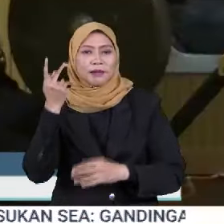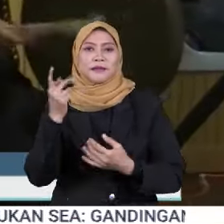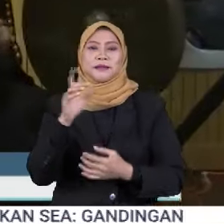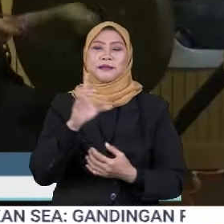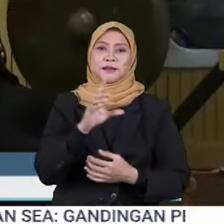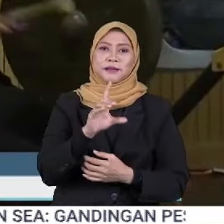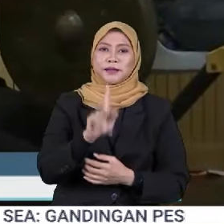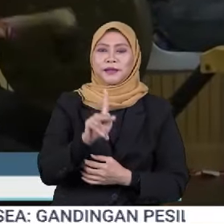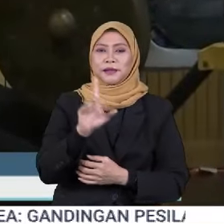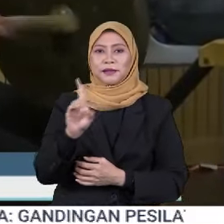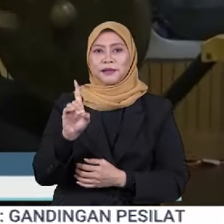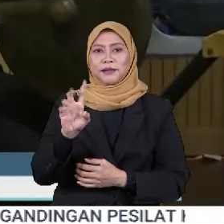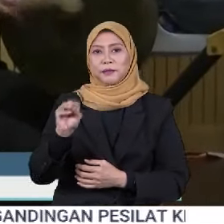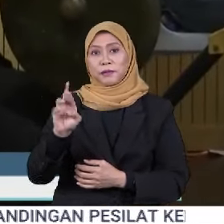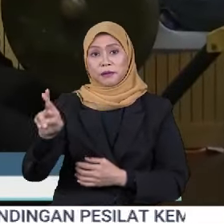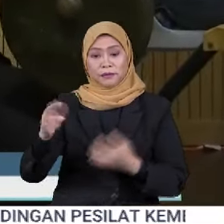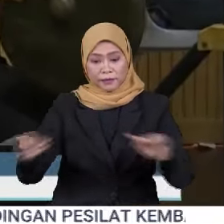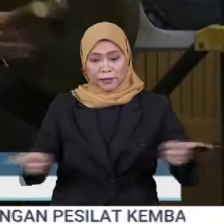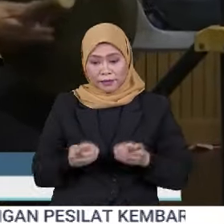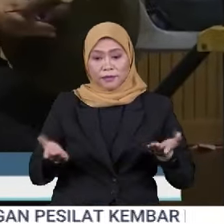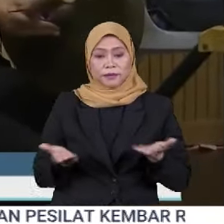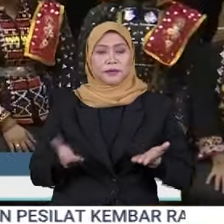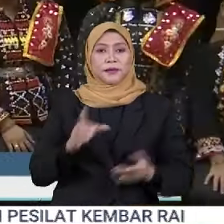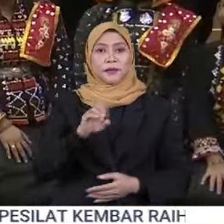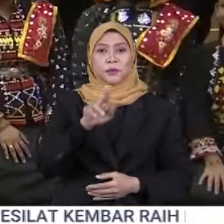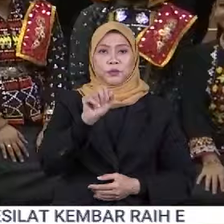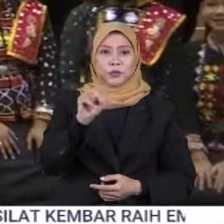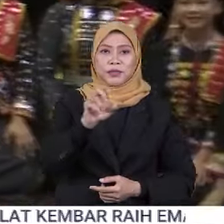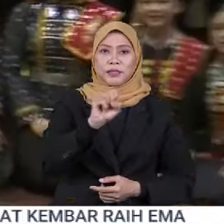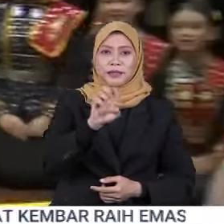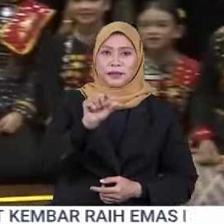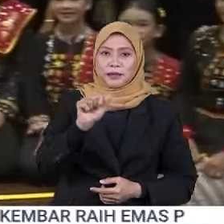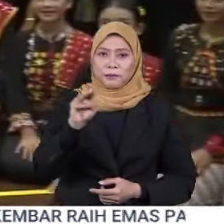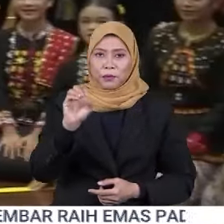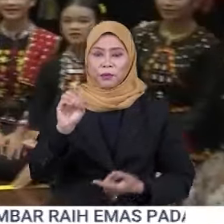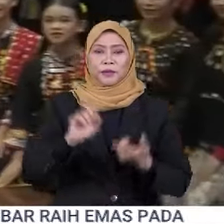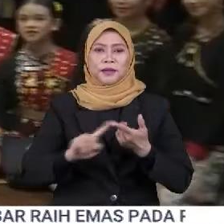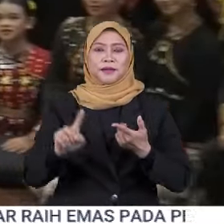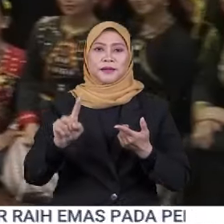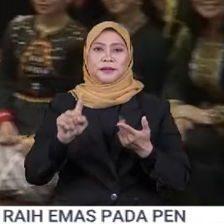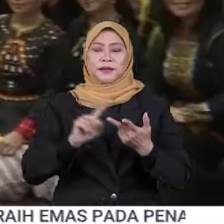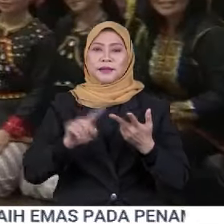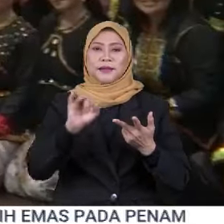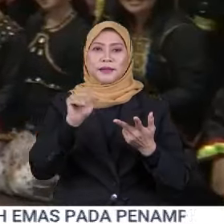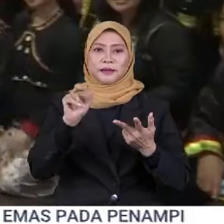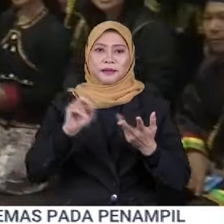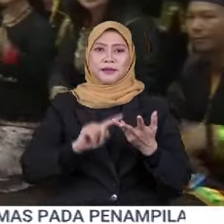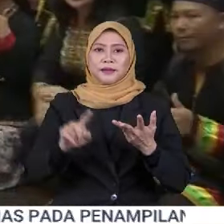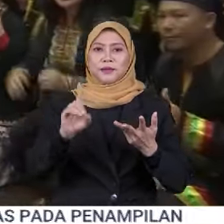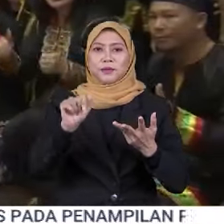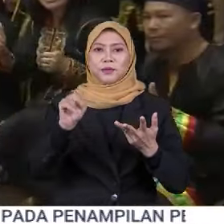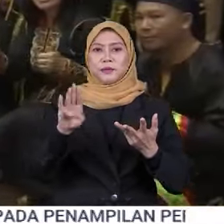Kiddy Mr di daerah ini seperti Dusun segamo du dan dusun